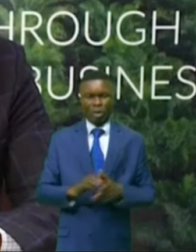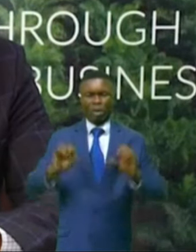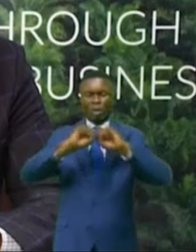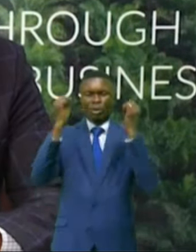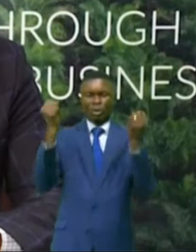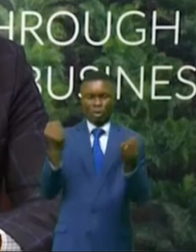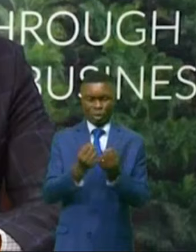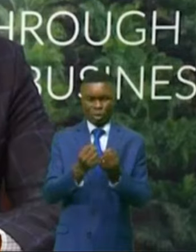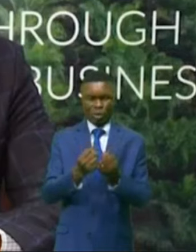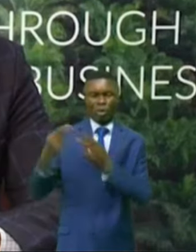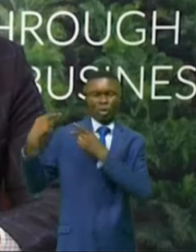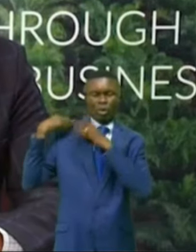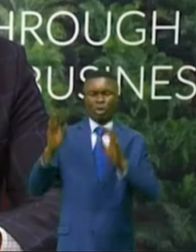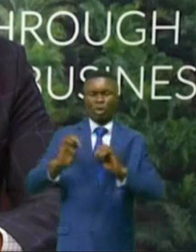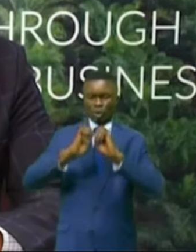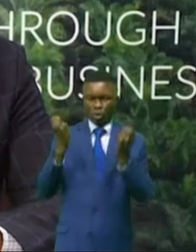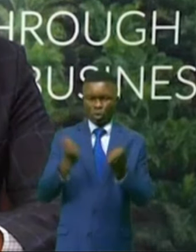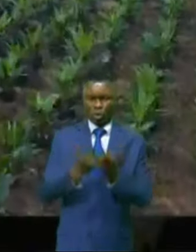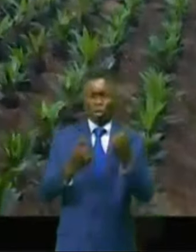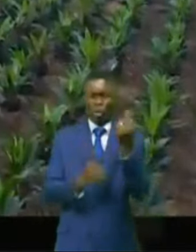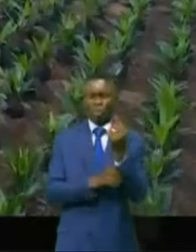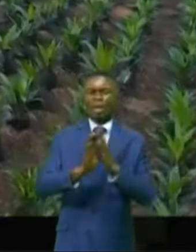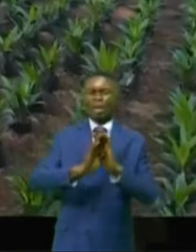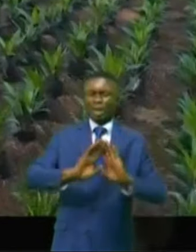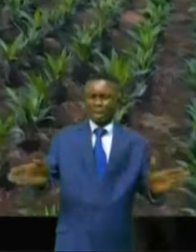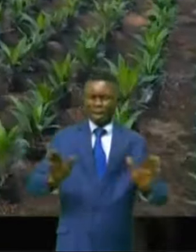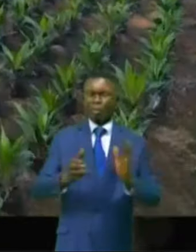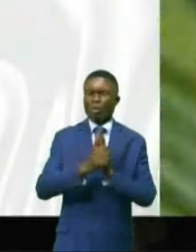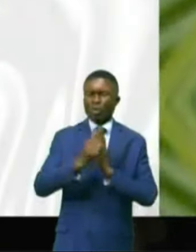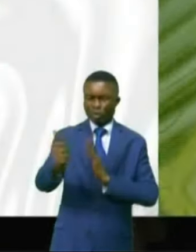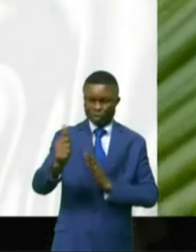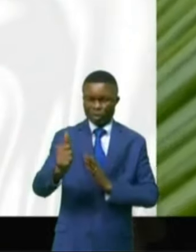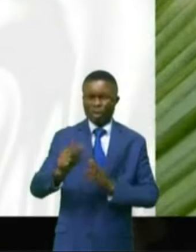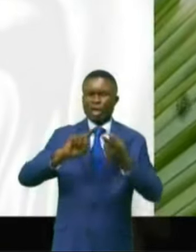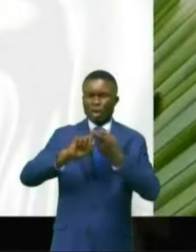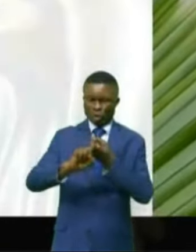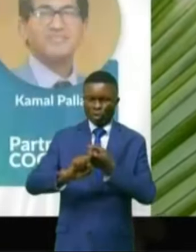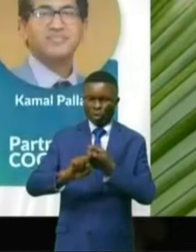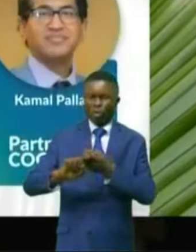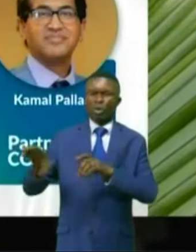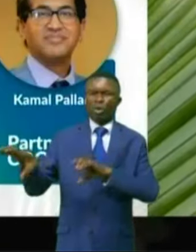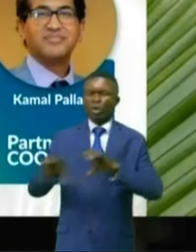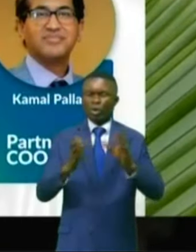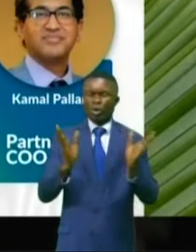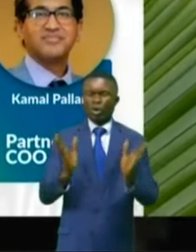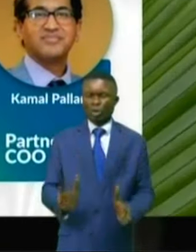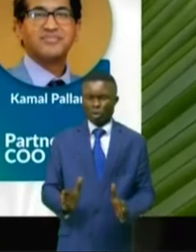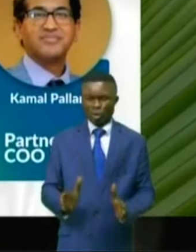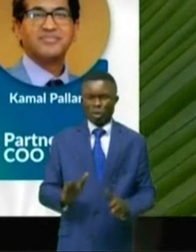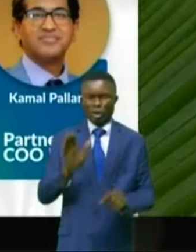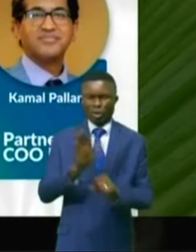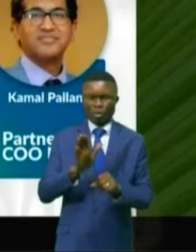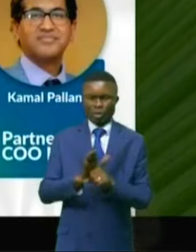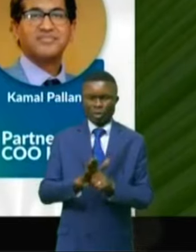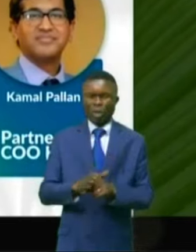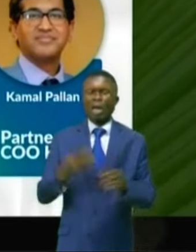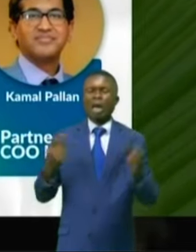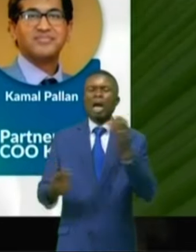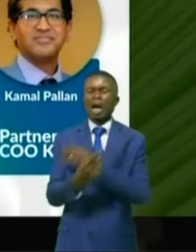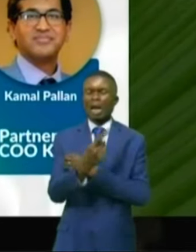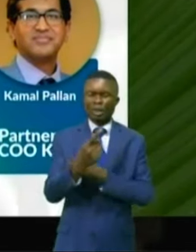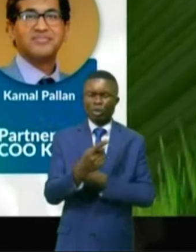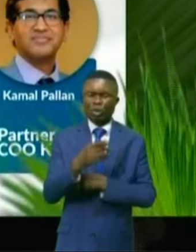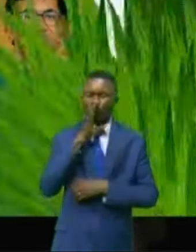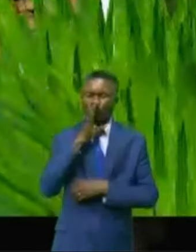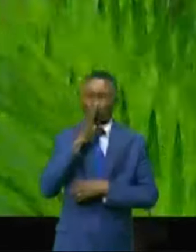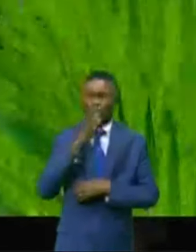est dirigée par une équipe hautement compétente qui jouit de la confiance des actionnaires majoritaires. Les allégations portées contre l'équipe